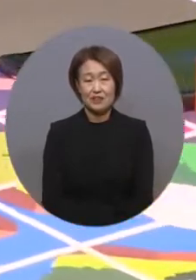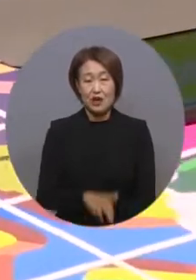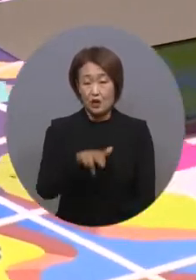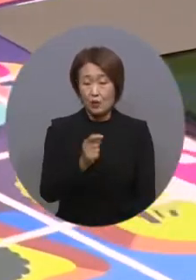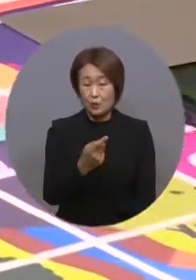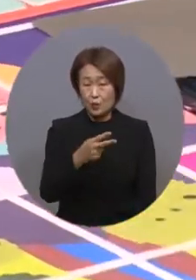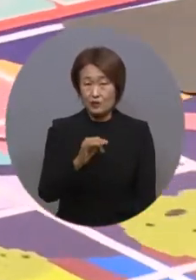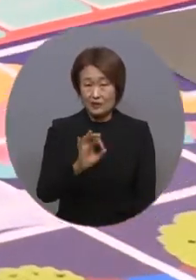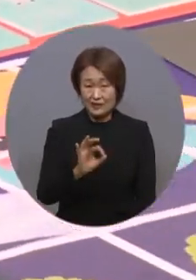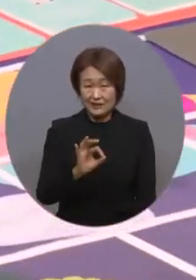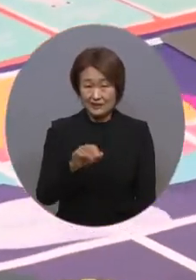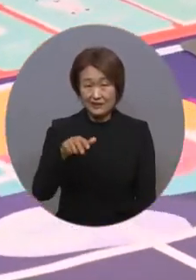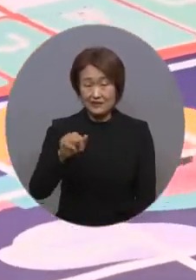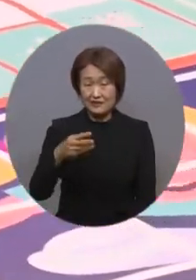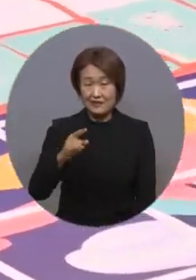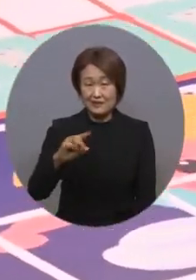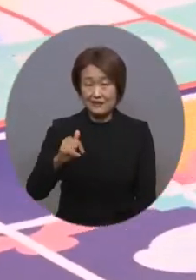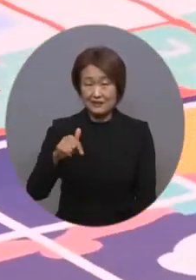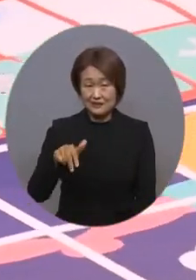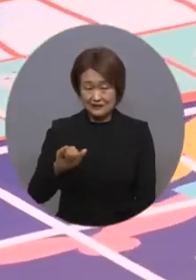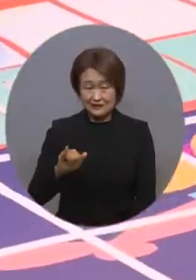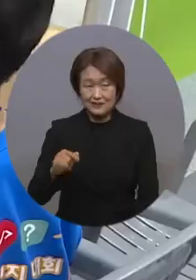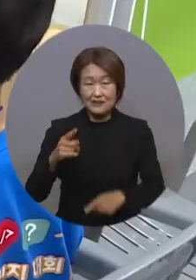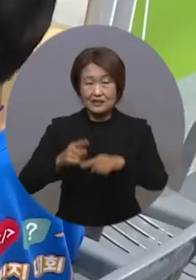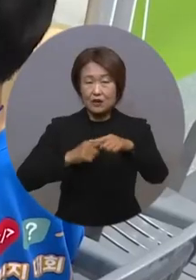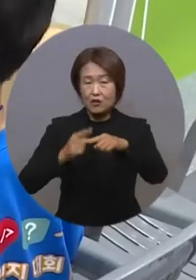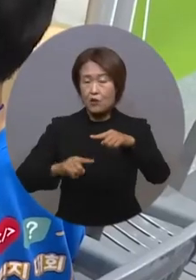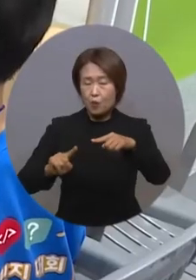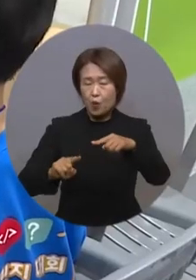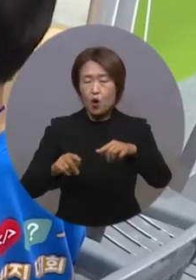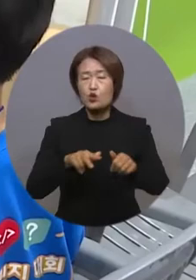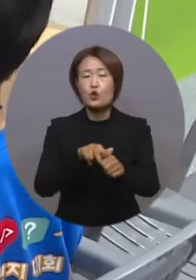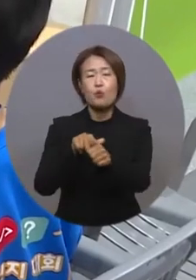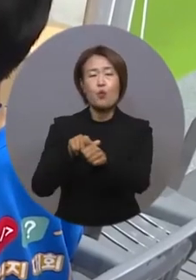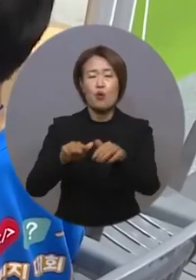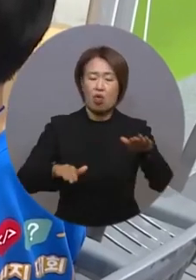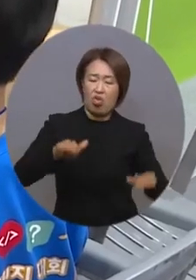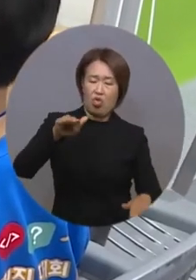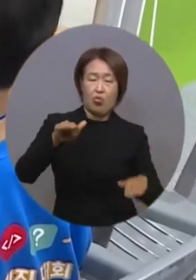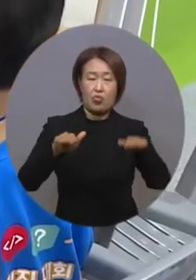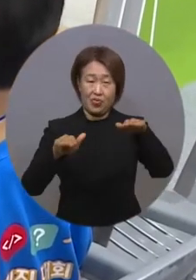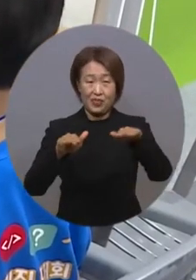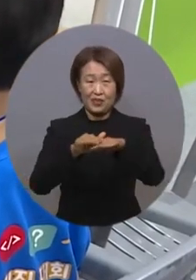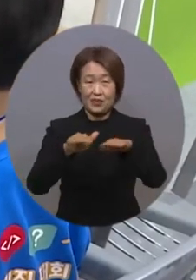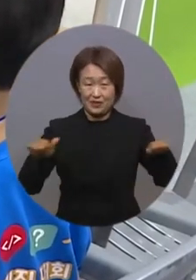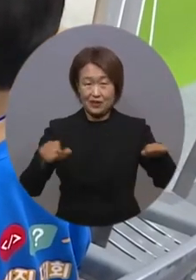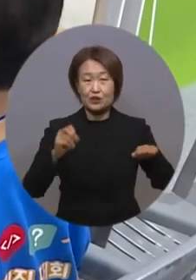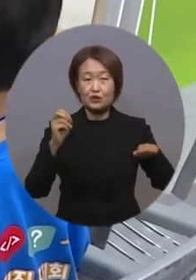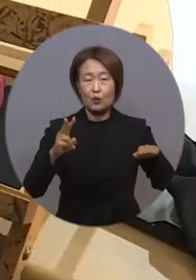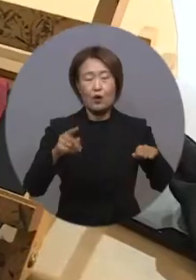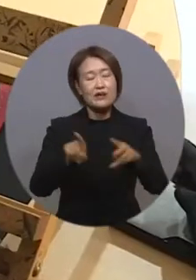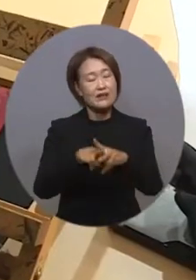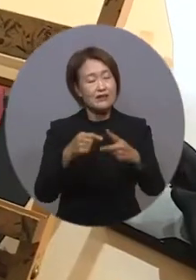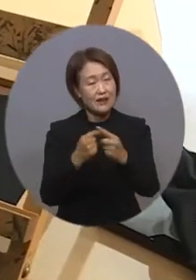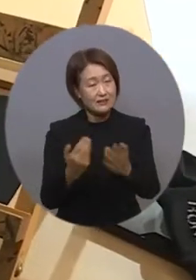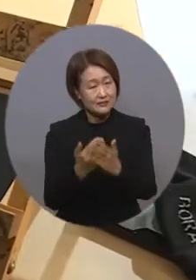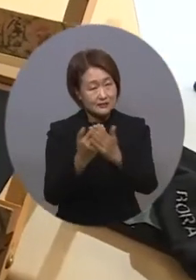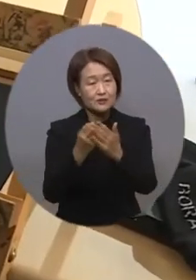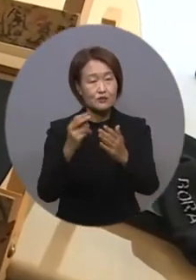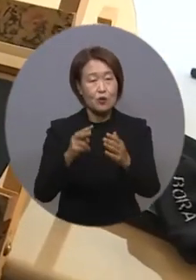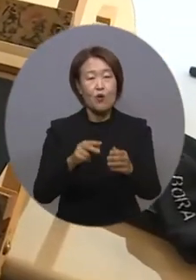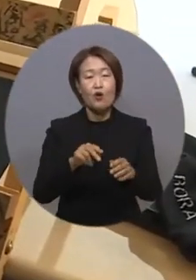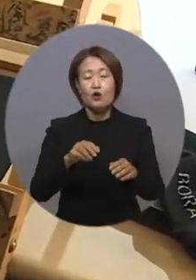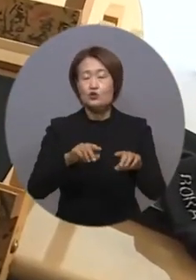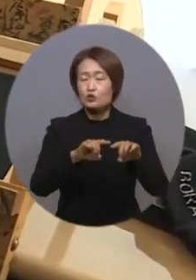대회는 1999년 장애청소년의 정보 격차를 해소하고 정보통신기술 관심과 이해 증진을 위해 정보검색